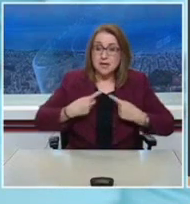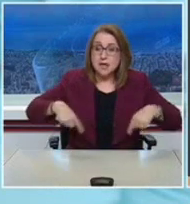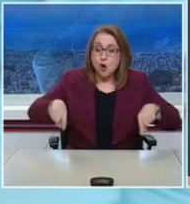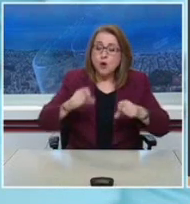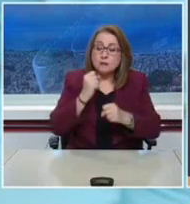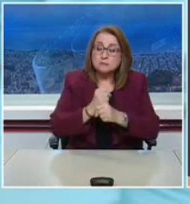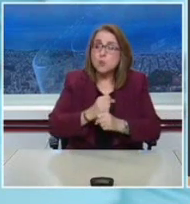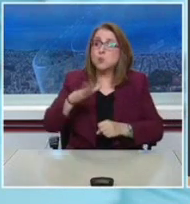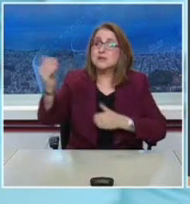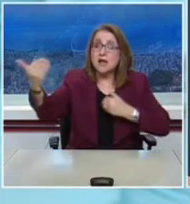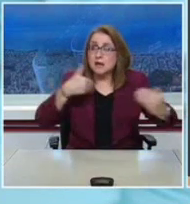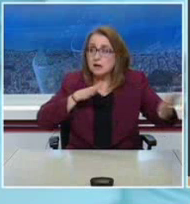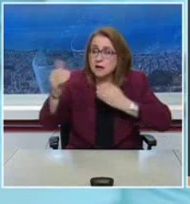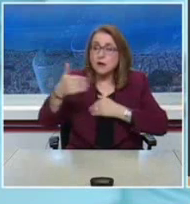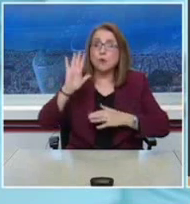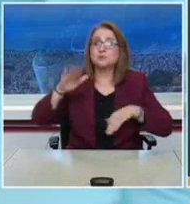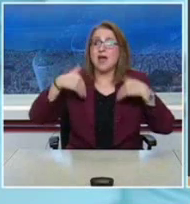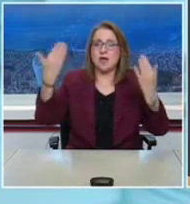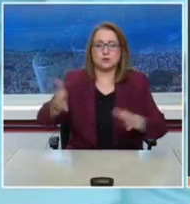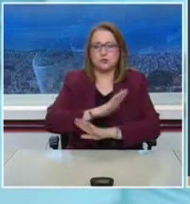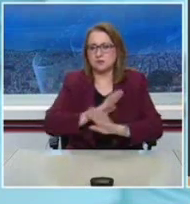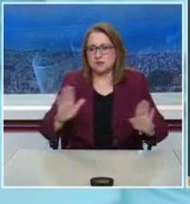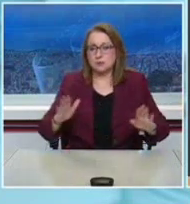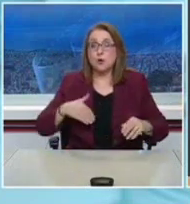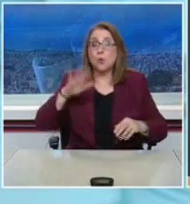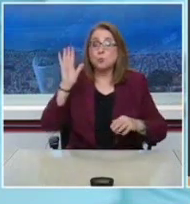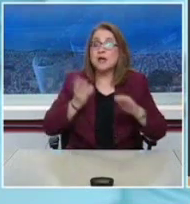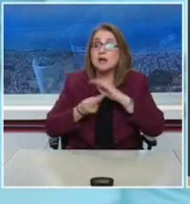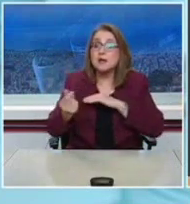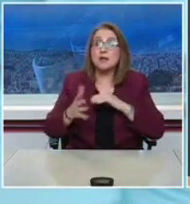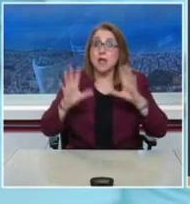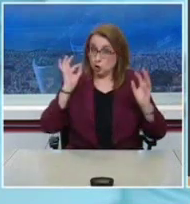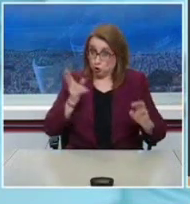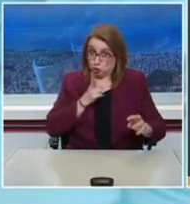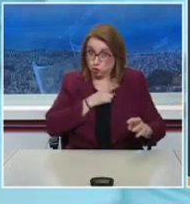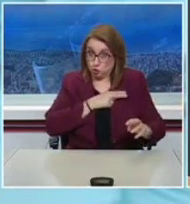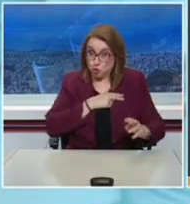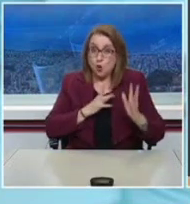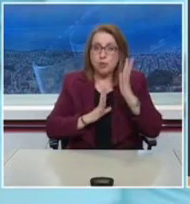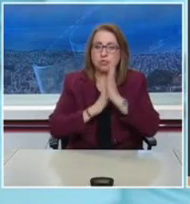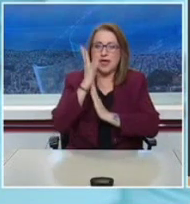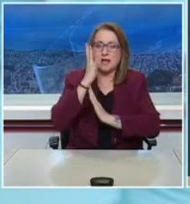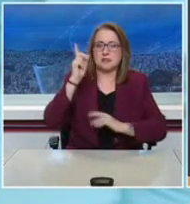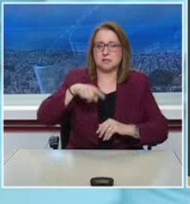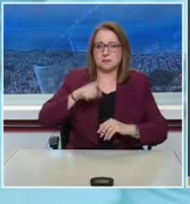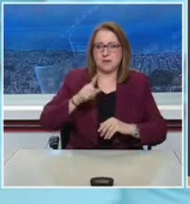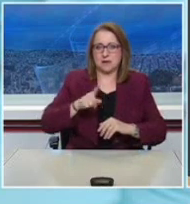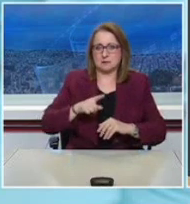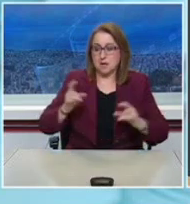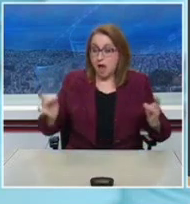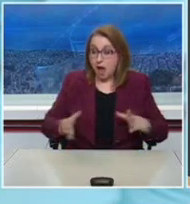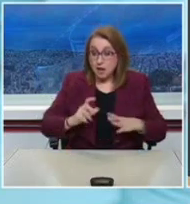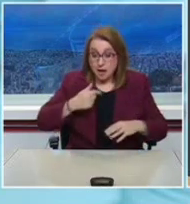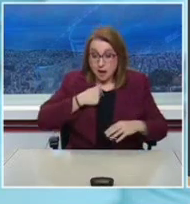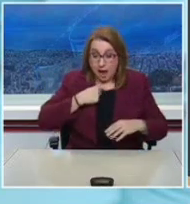καραντίνα και να παρακολουθούν την υγεία τους χωρίς να φεύγουν από το σπίτι για 14 μέρες από την ημέρα που το πρώτο άτομο στο σπίτι εμφάνισε